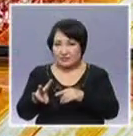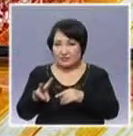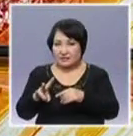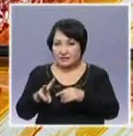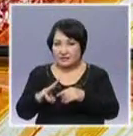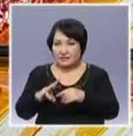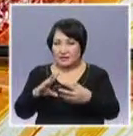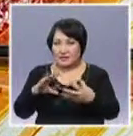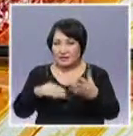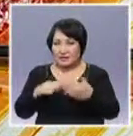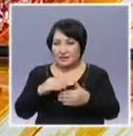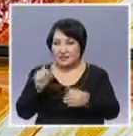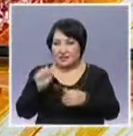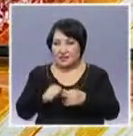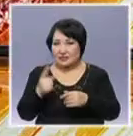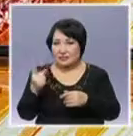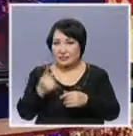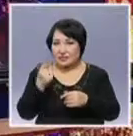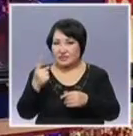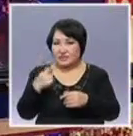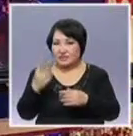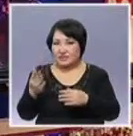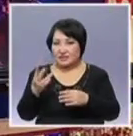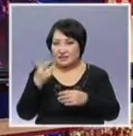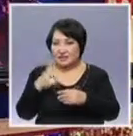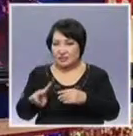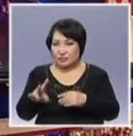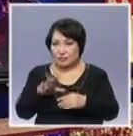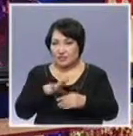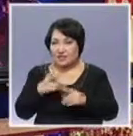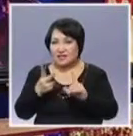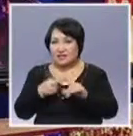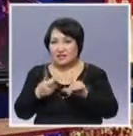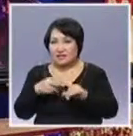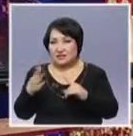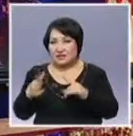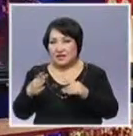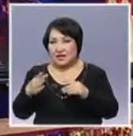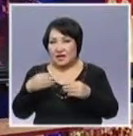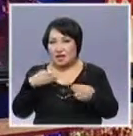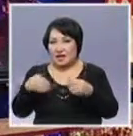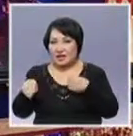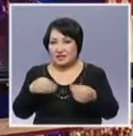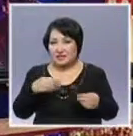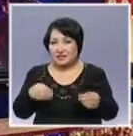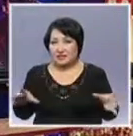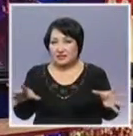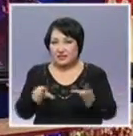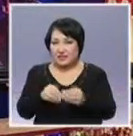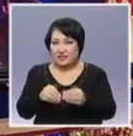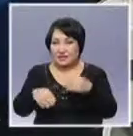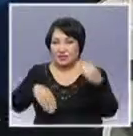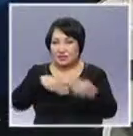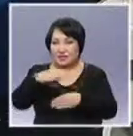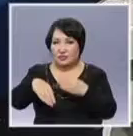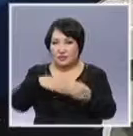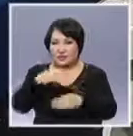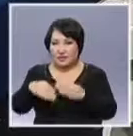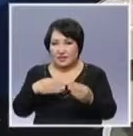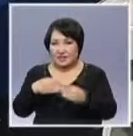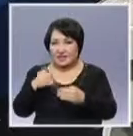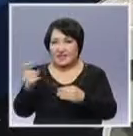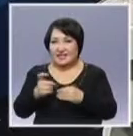зиян болса, екіншіден жаңаға пластикаменен екеуі қосылған кезде жаңаға